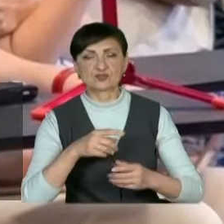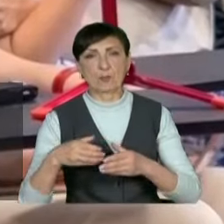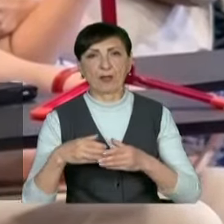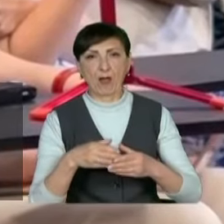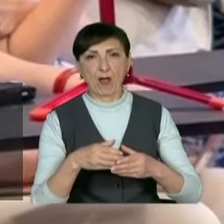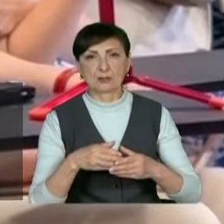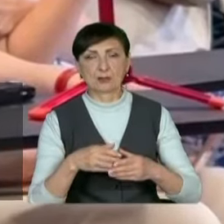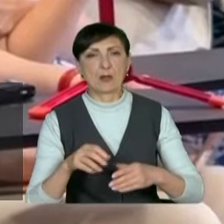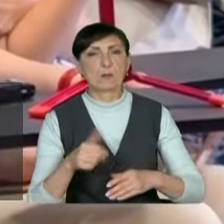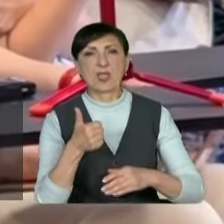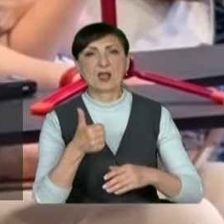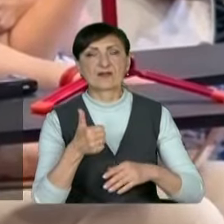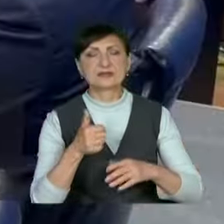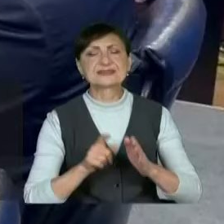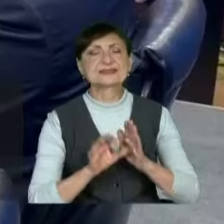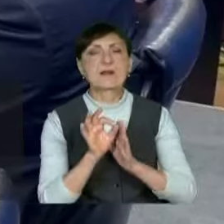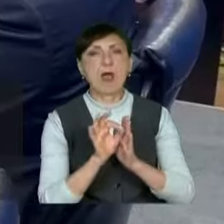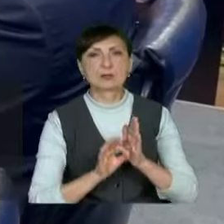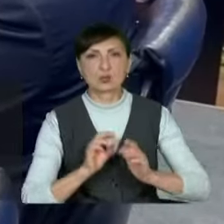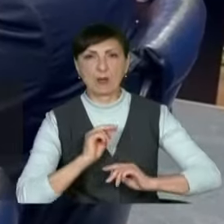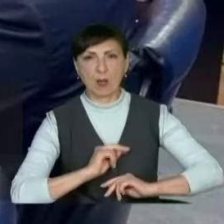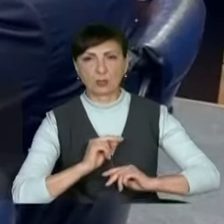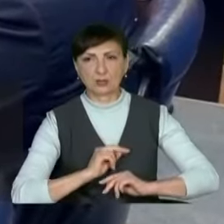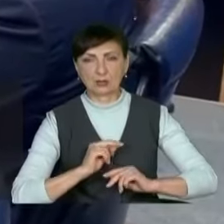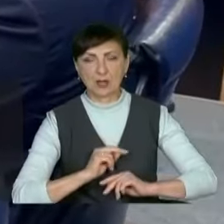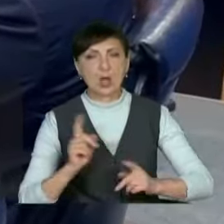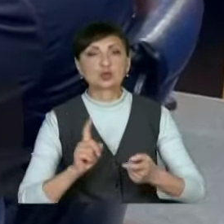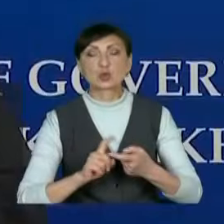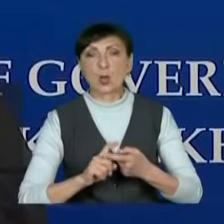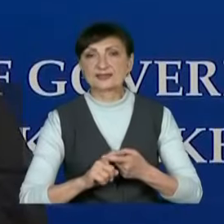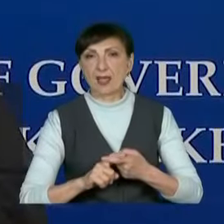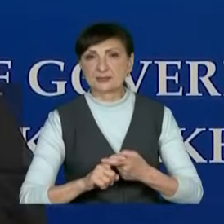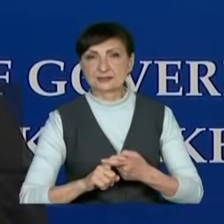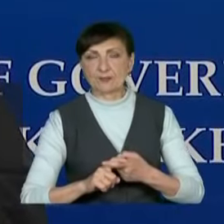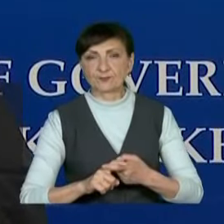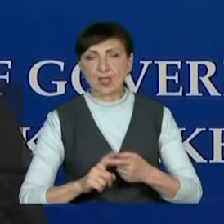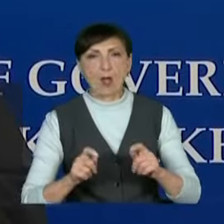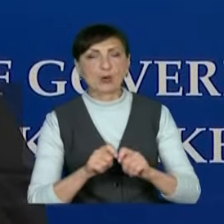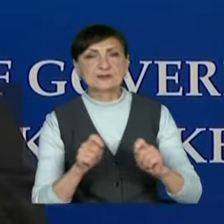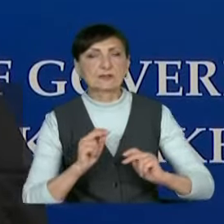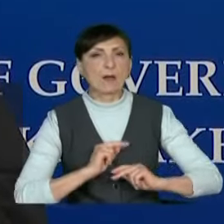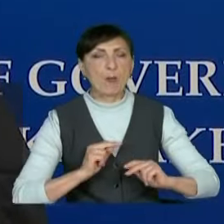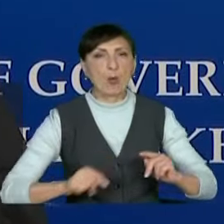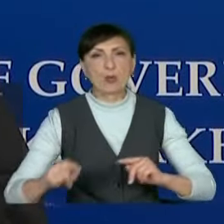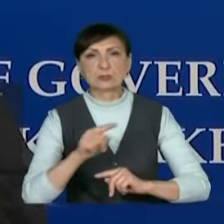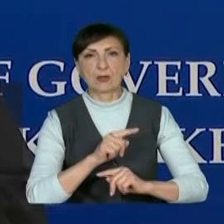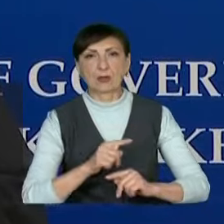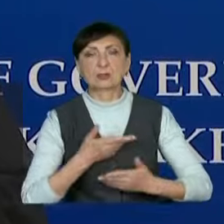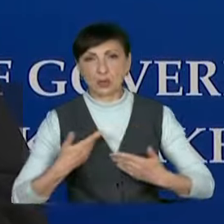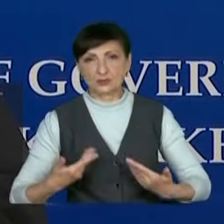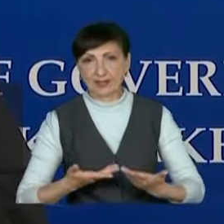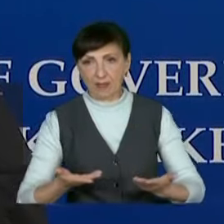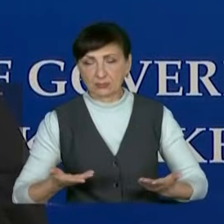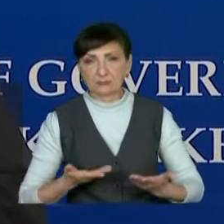первых фактически часов работает. Все, что касается организации работы с нашей стороны,